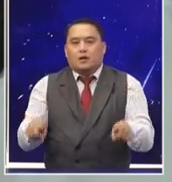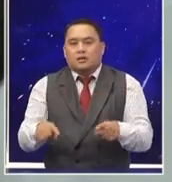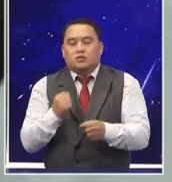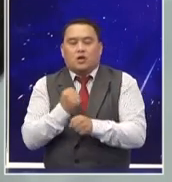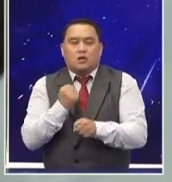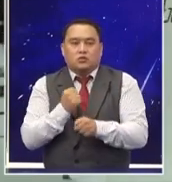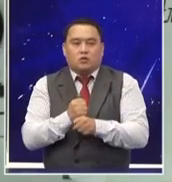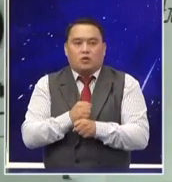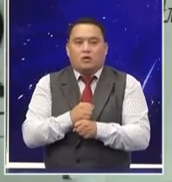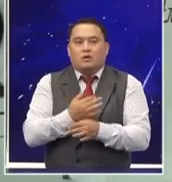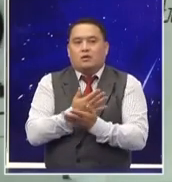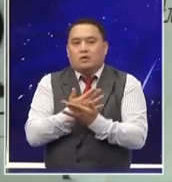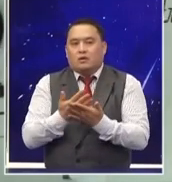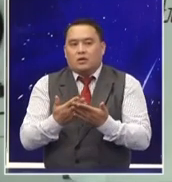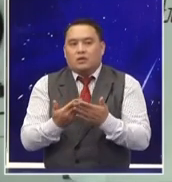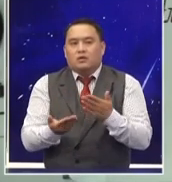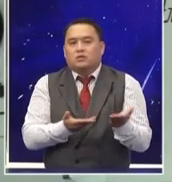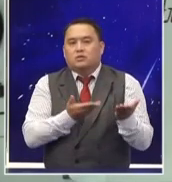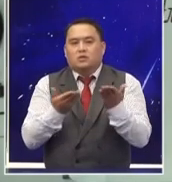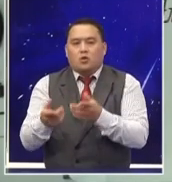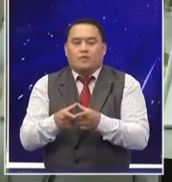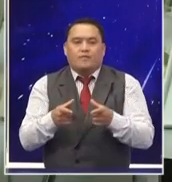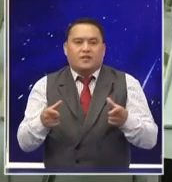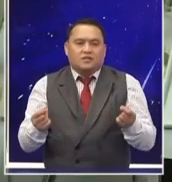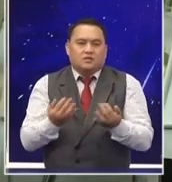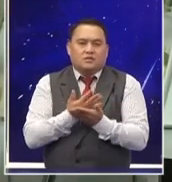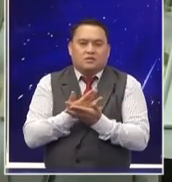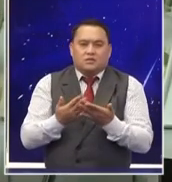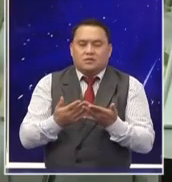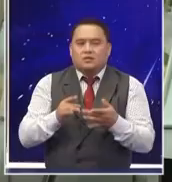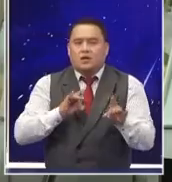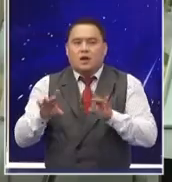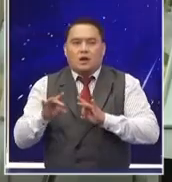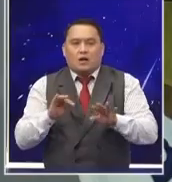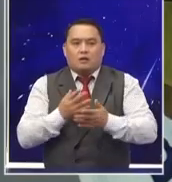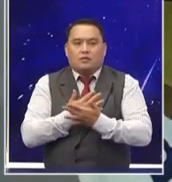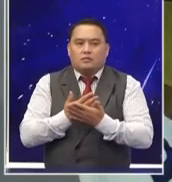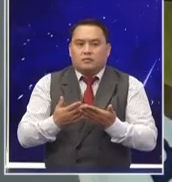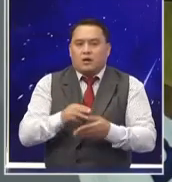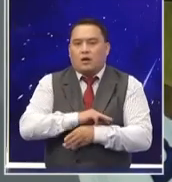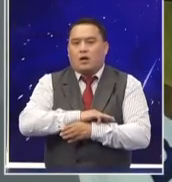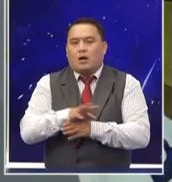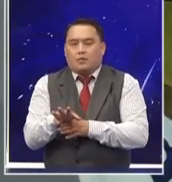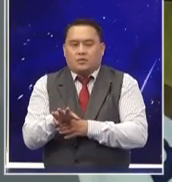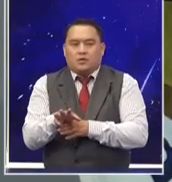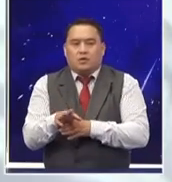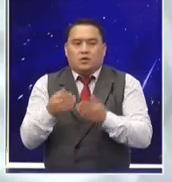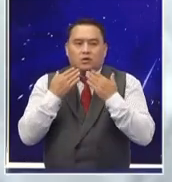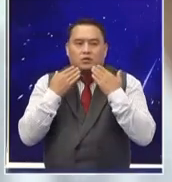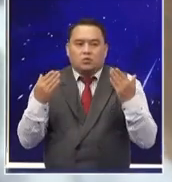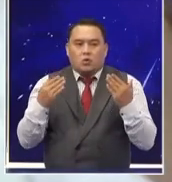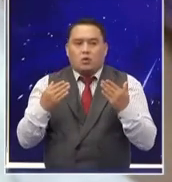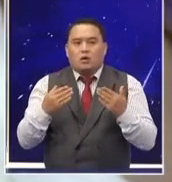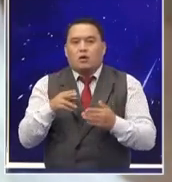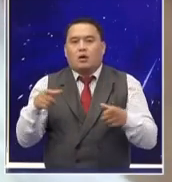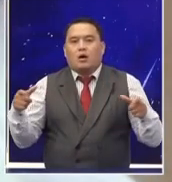портреттер, фотомозаикілер, шақыру билеттер, визитка мен жарнамалық тақташалар дейсіз бе, бәрі қамтылады. Ал соңғы бағыт карантин